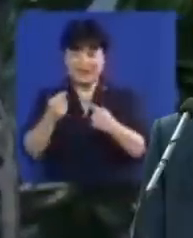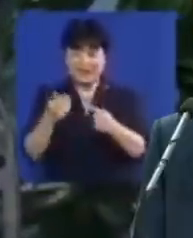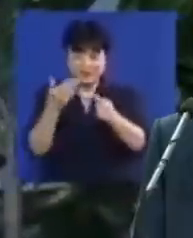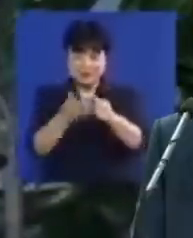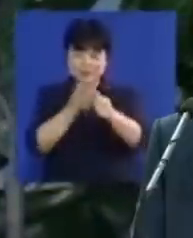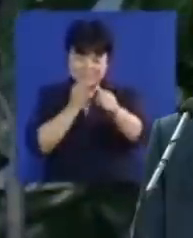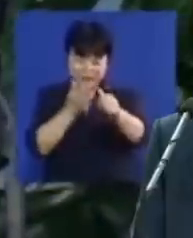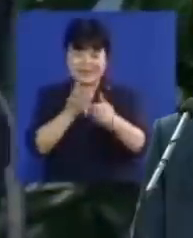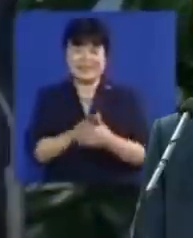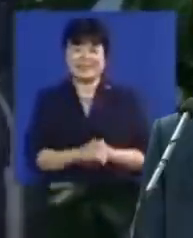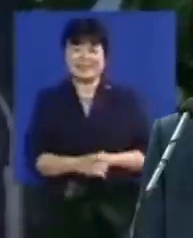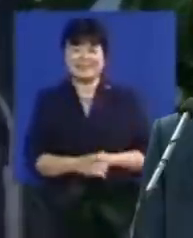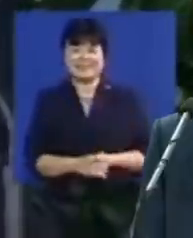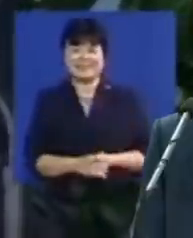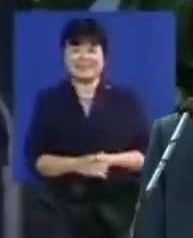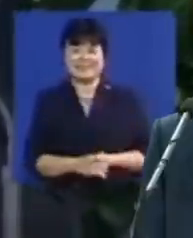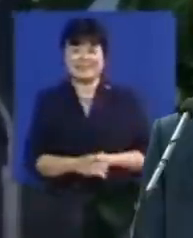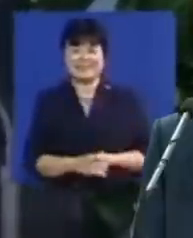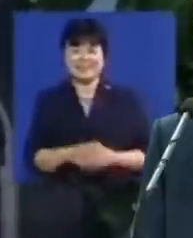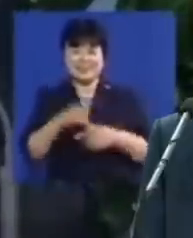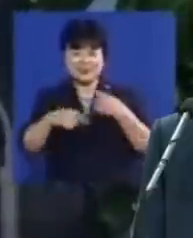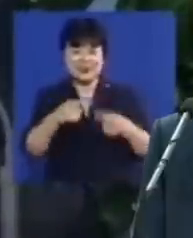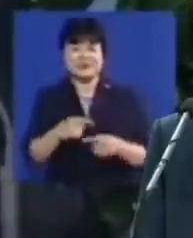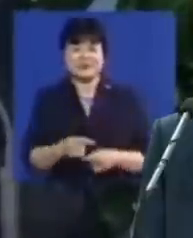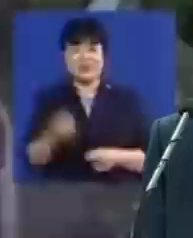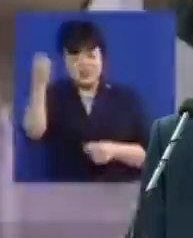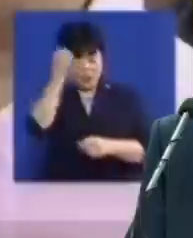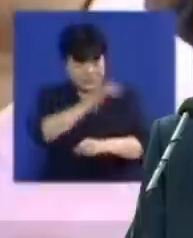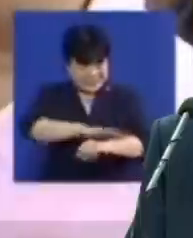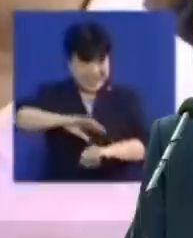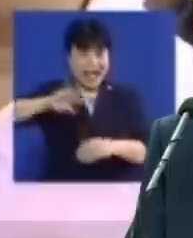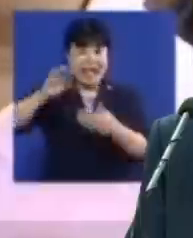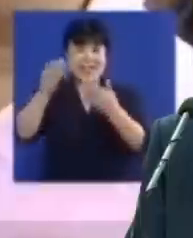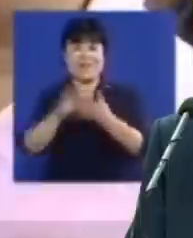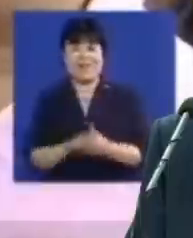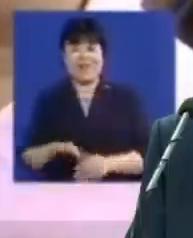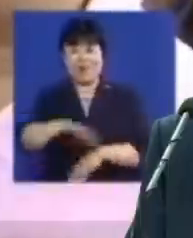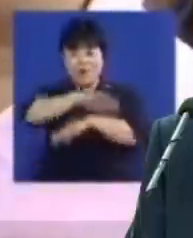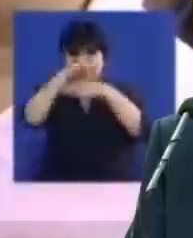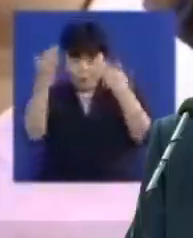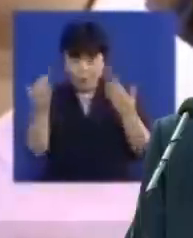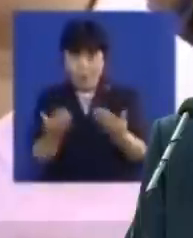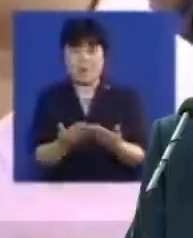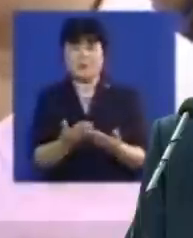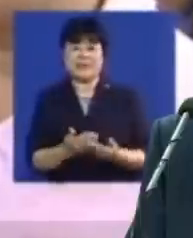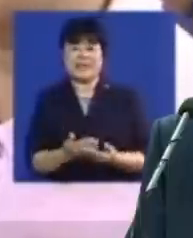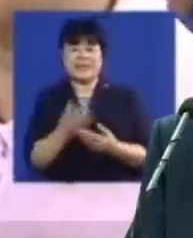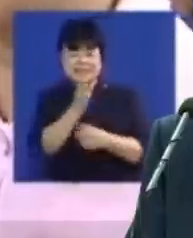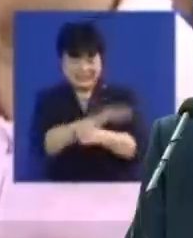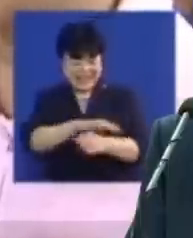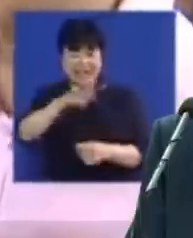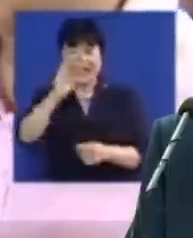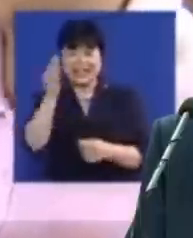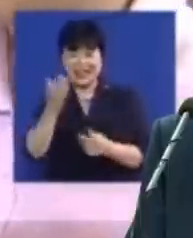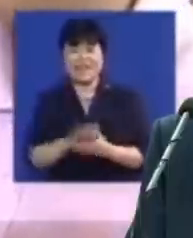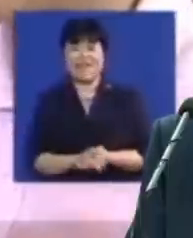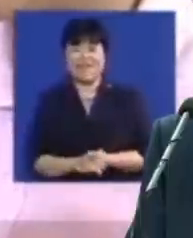내가 간구하노라. 따라 말씀해서 내 영혼이 잘됨 같이 나의 범사가 잘되고